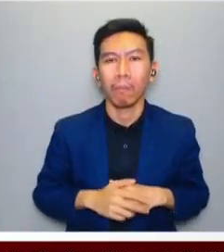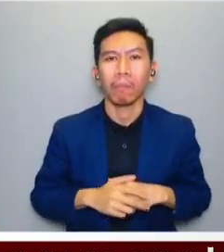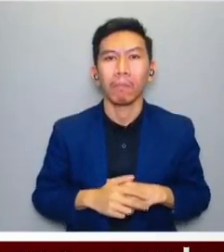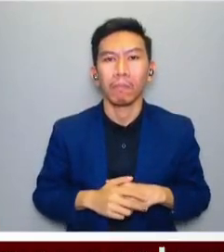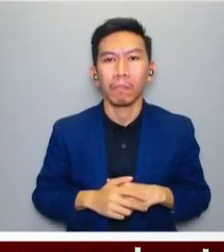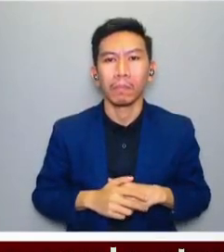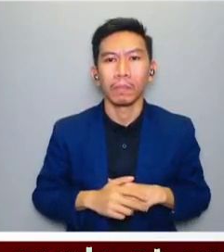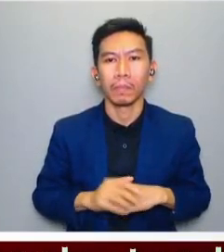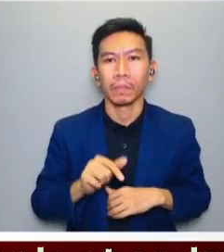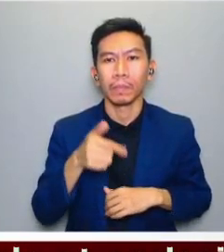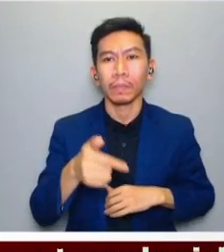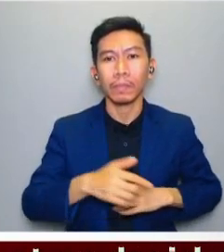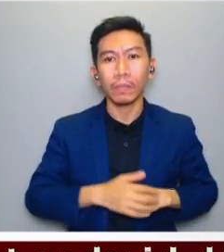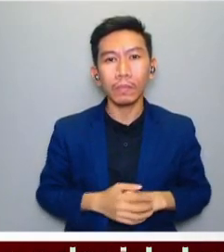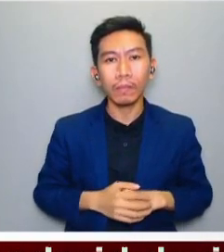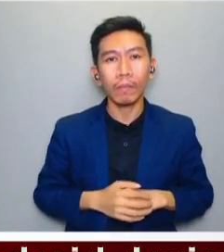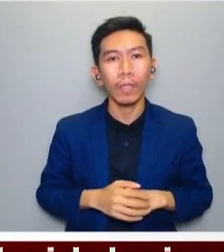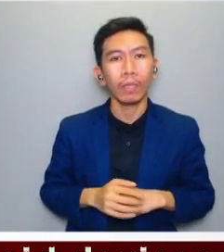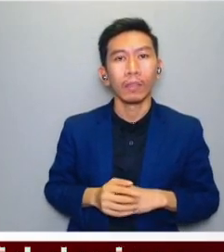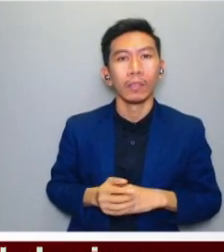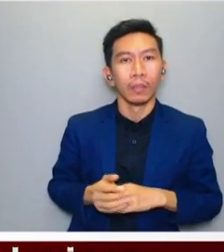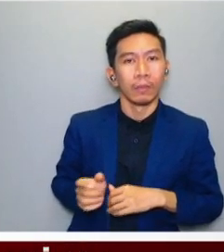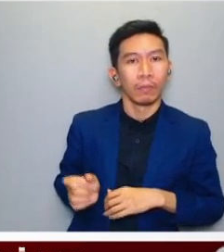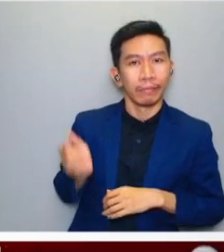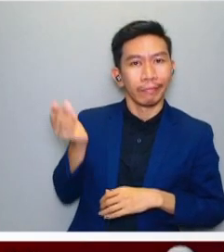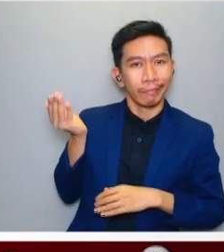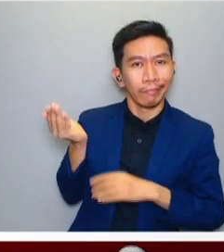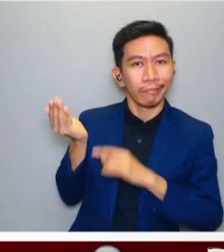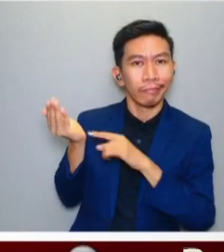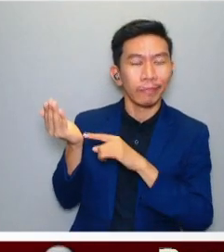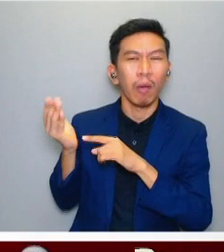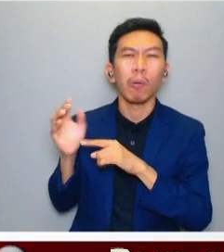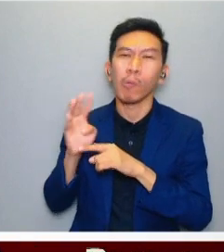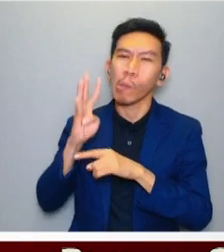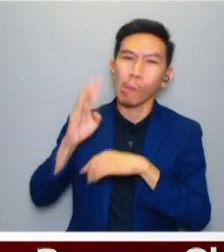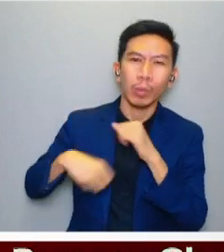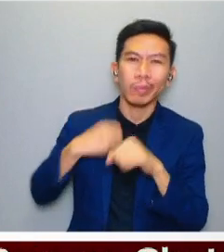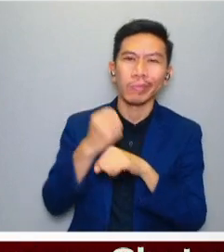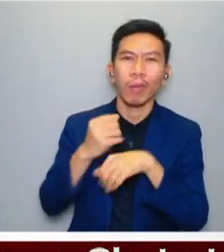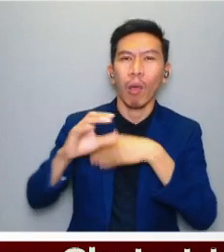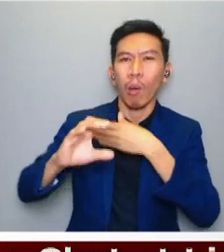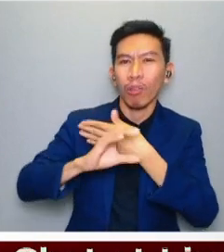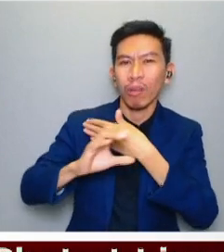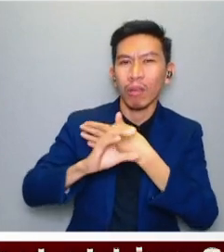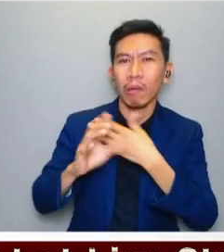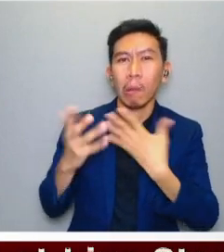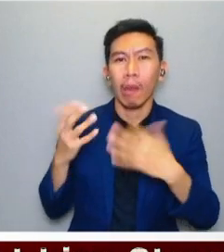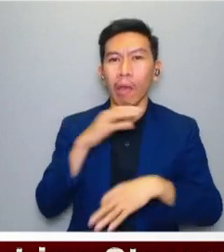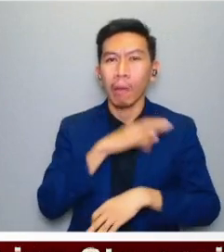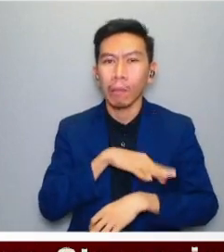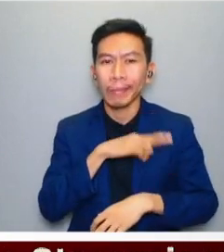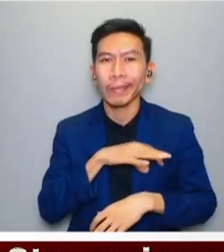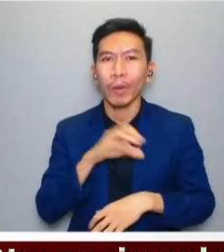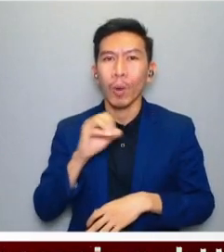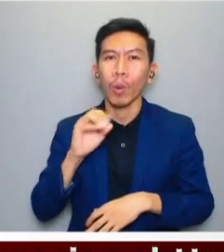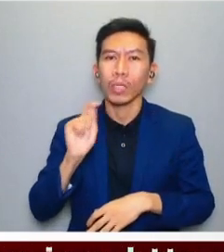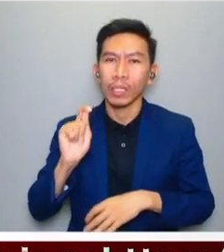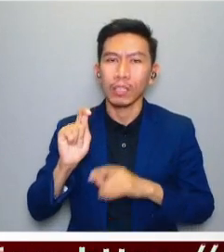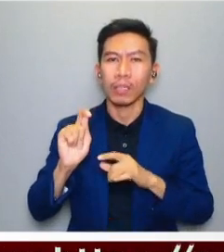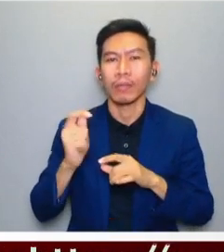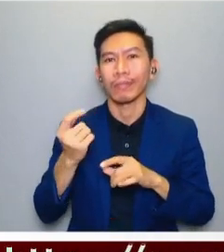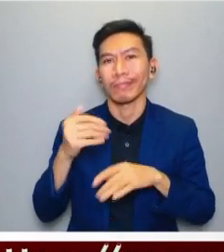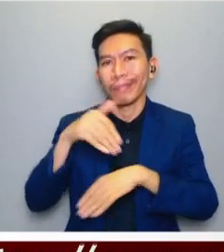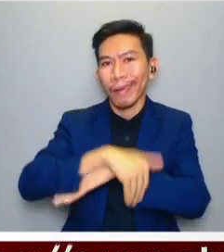nawala ng... Apat na taon ng kontraktual si Nurse Nico at walang mga benepisyo gaya ng OT, night differential o hazard pay.